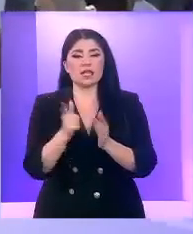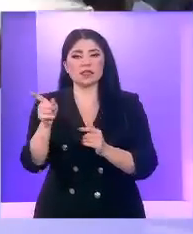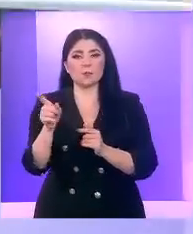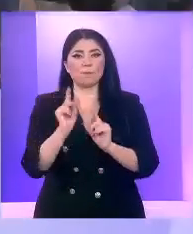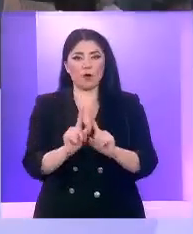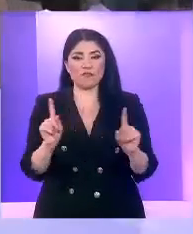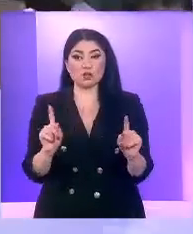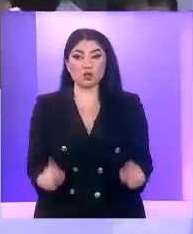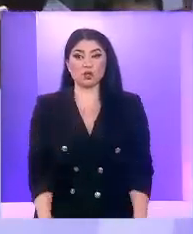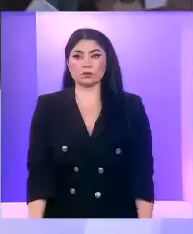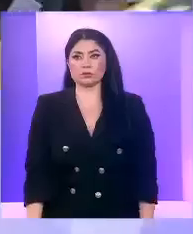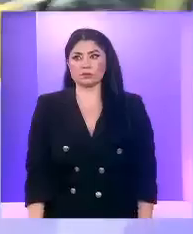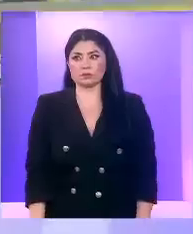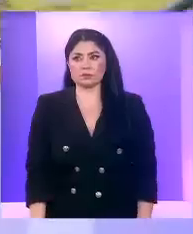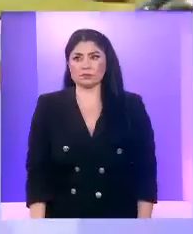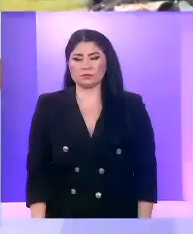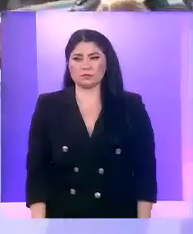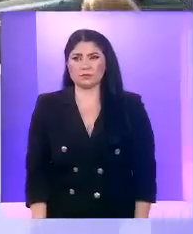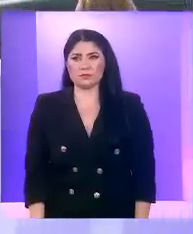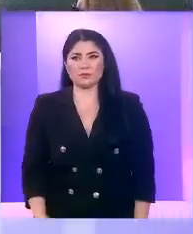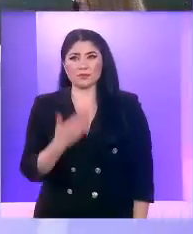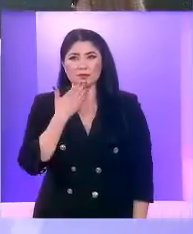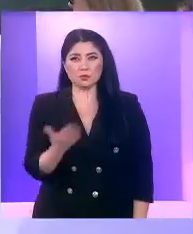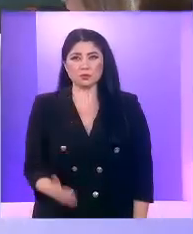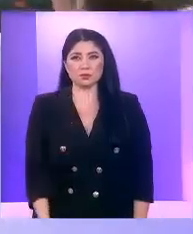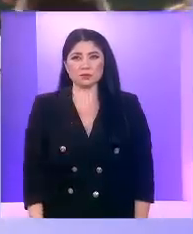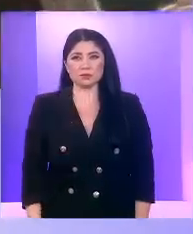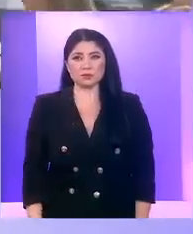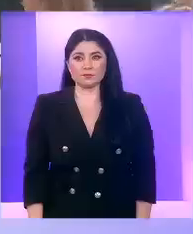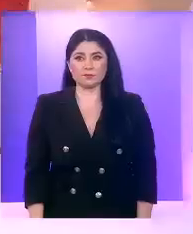partea profesorilor. Emma, îți mulțumim!